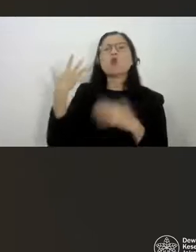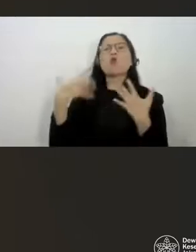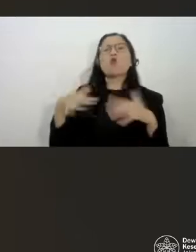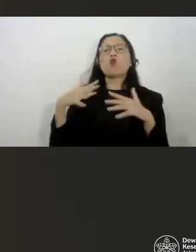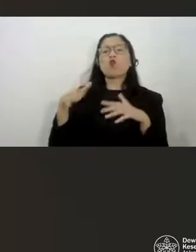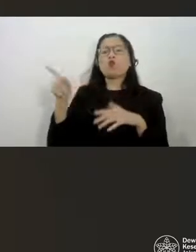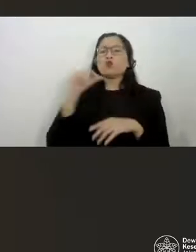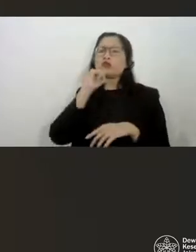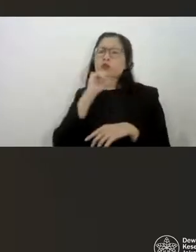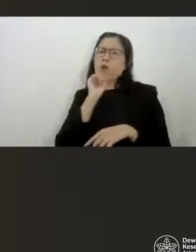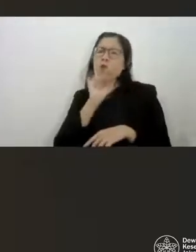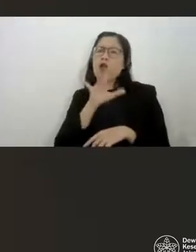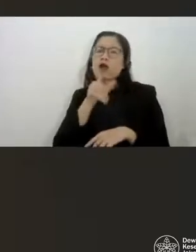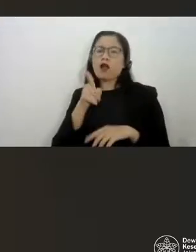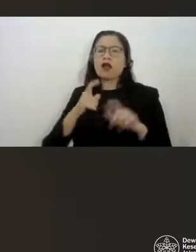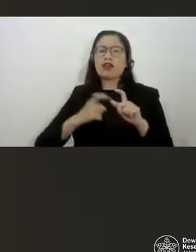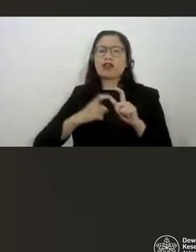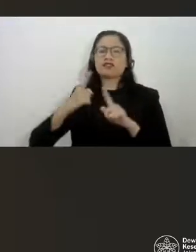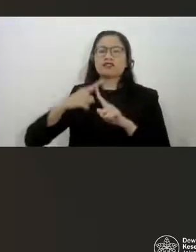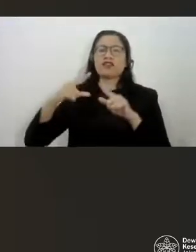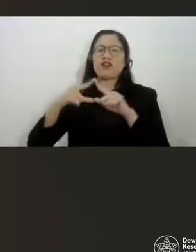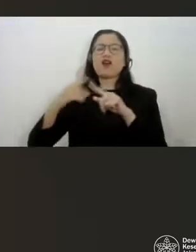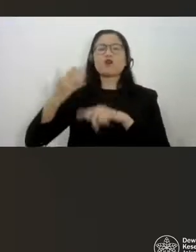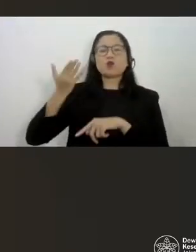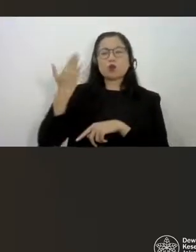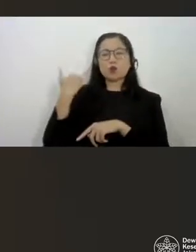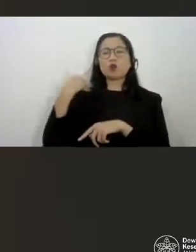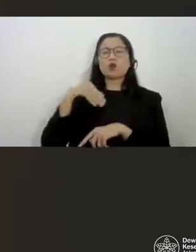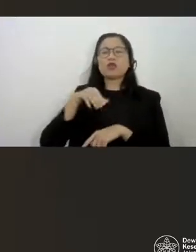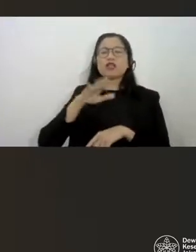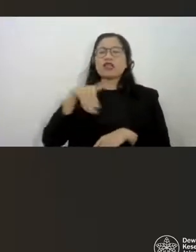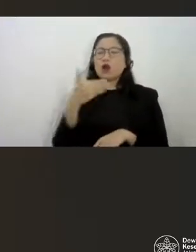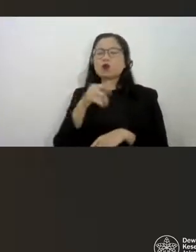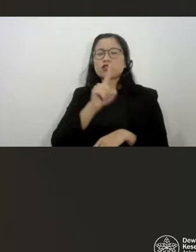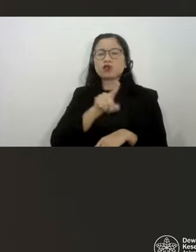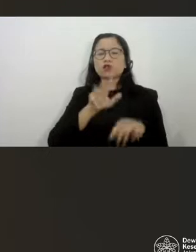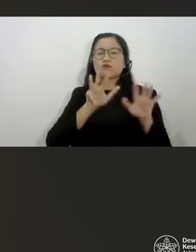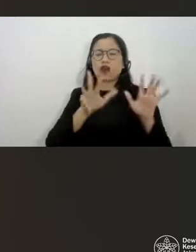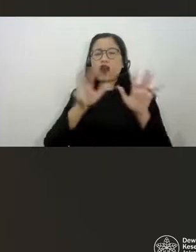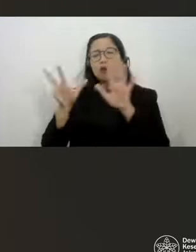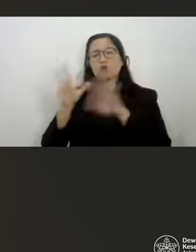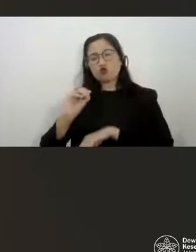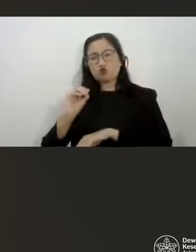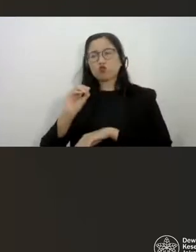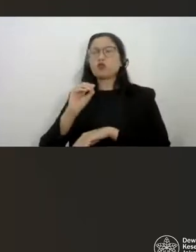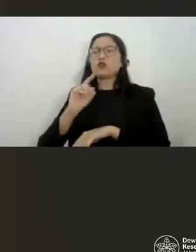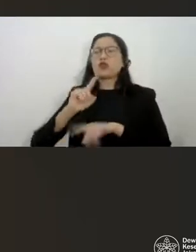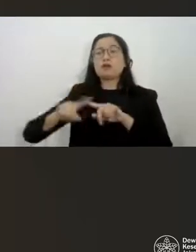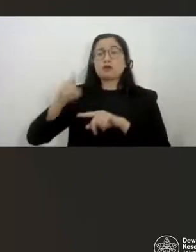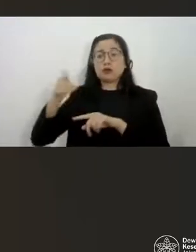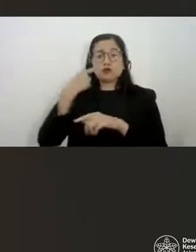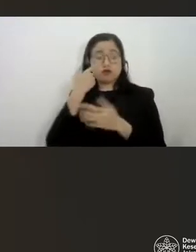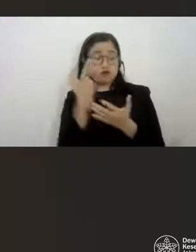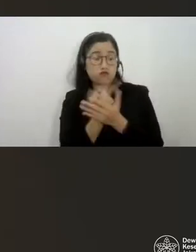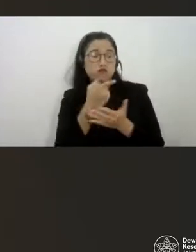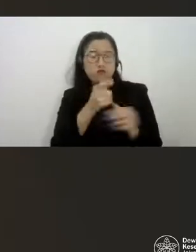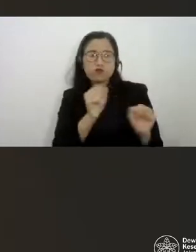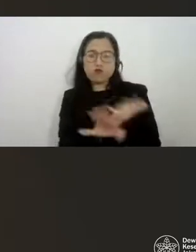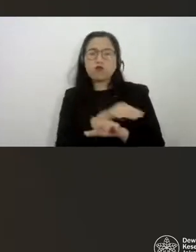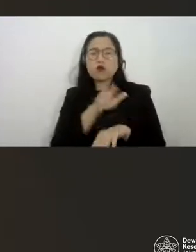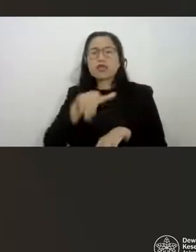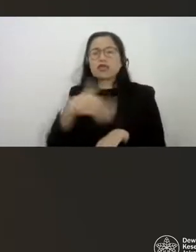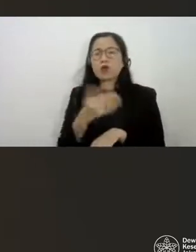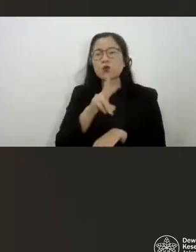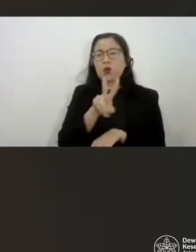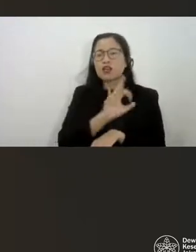dilontarkan oleh Sultan Takdir Al-Syahbana pada tahun 80-an. Tetapi baru dapat direalisasi tahun 2000-an. Ya, oleh